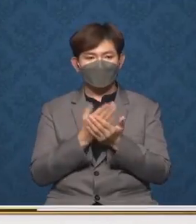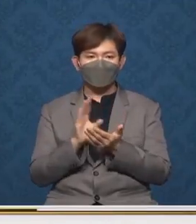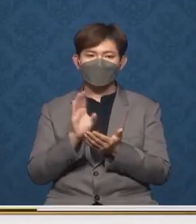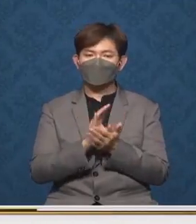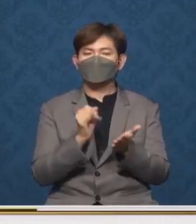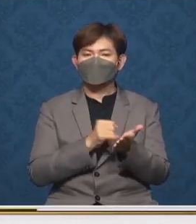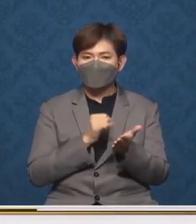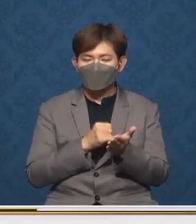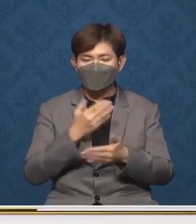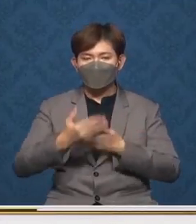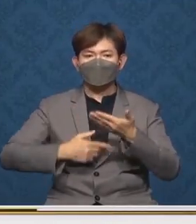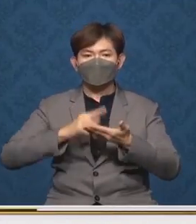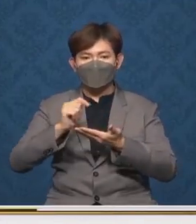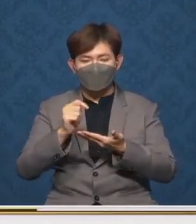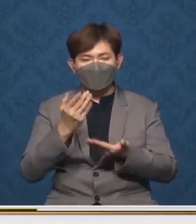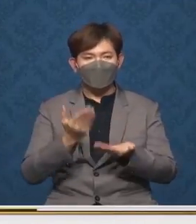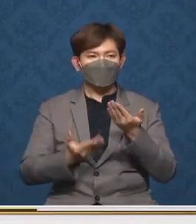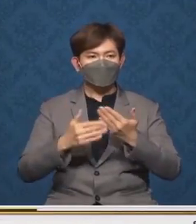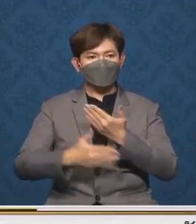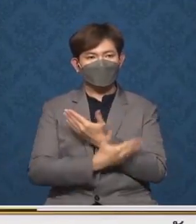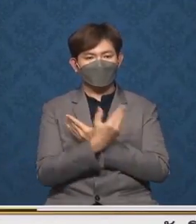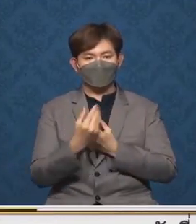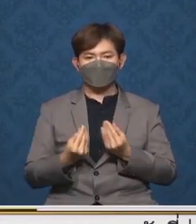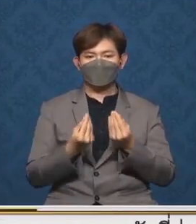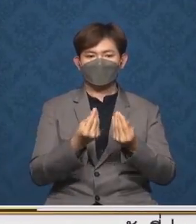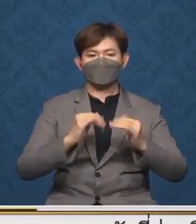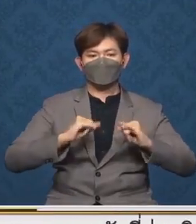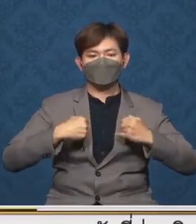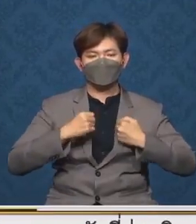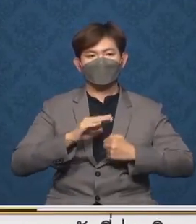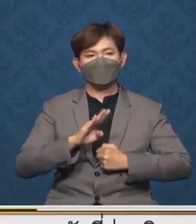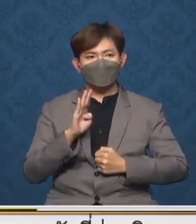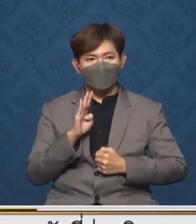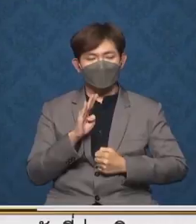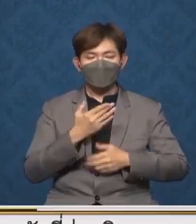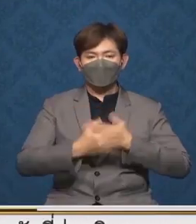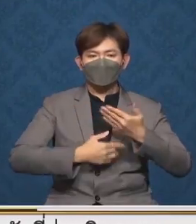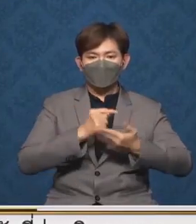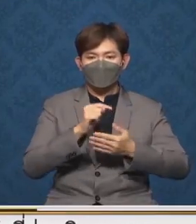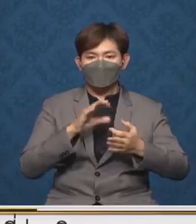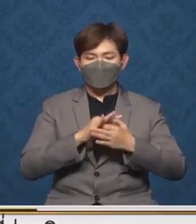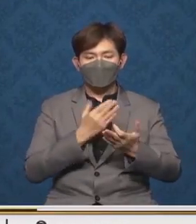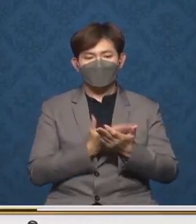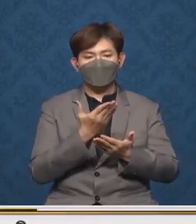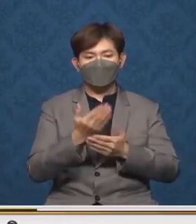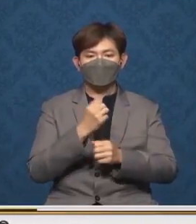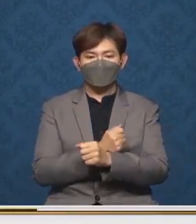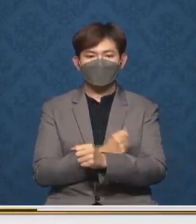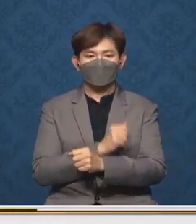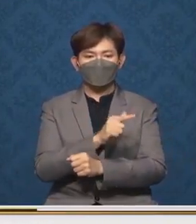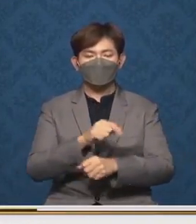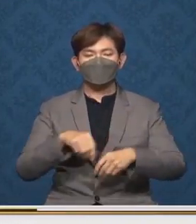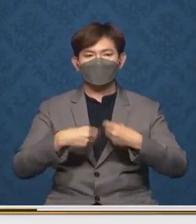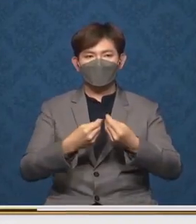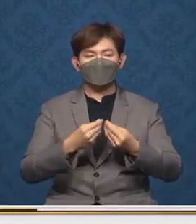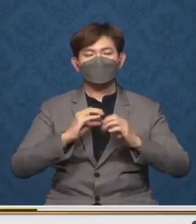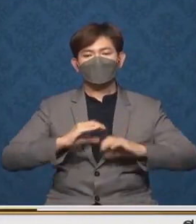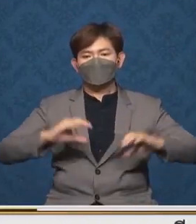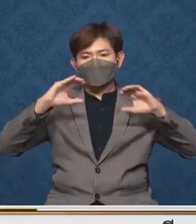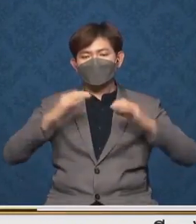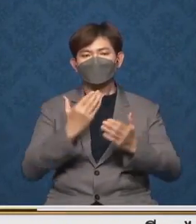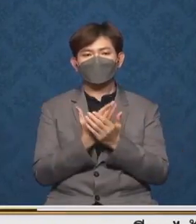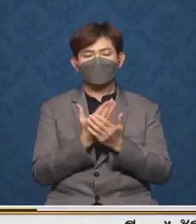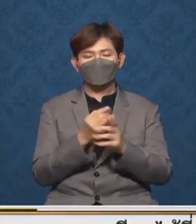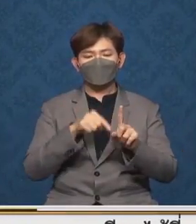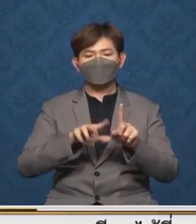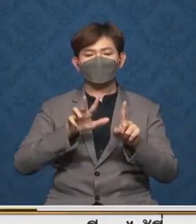เข้าถึงตลาดรวมไปถึงการสร้างโอกาสให้ SME เข้าถึงตลาดการจัดซื้อจัดจ้างของภาครัฐที่มีมูลค่ากว่า 1.3